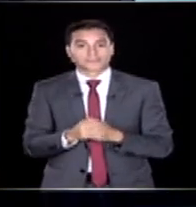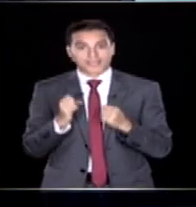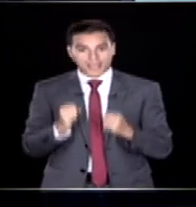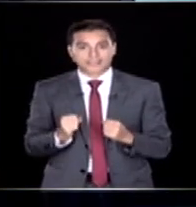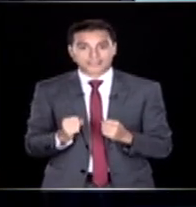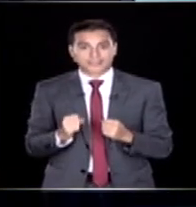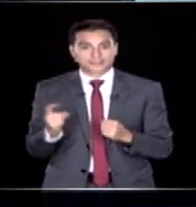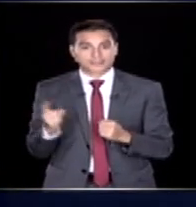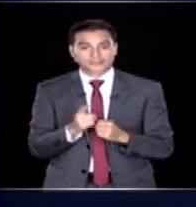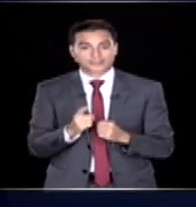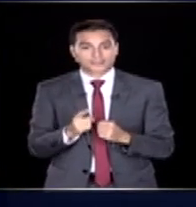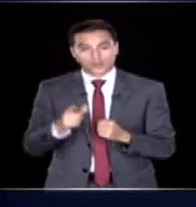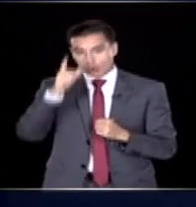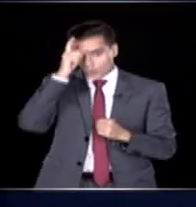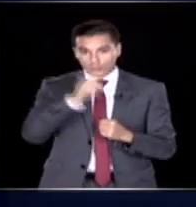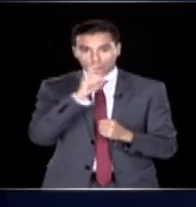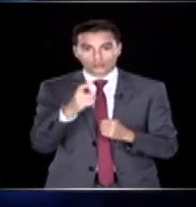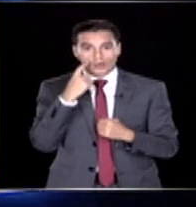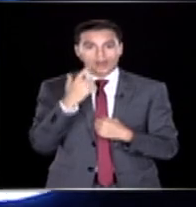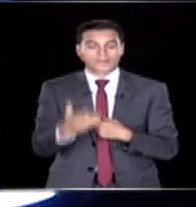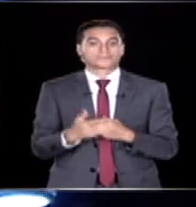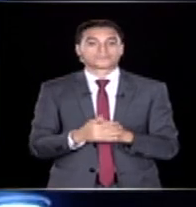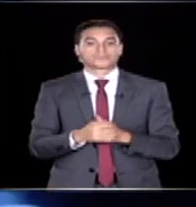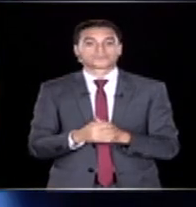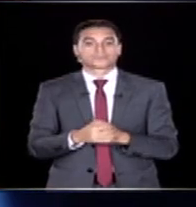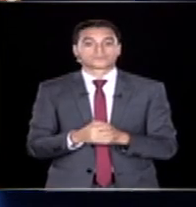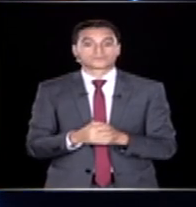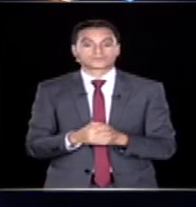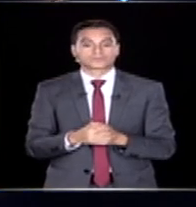جاهزين؟ جاهزين إن شاء الله. علوم والسؤال هو،